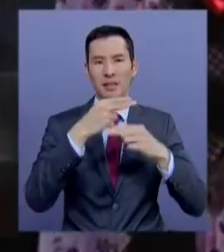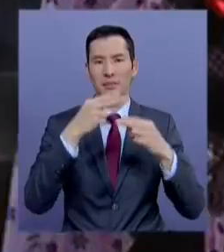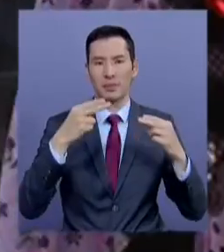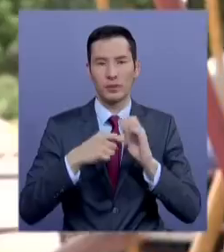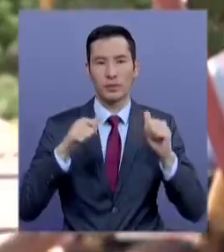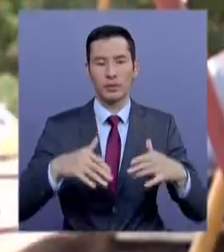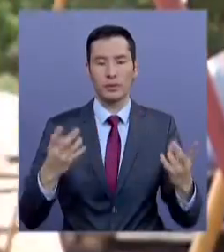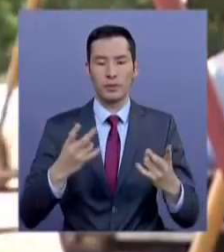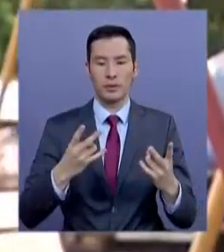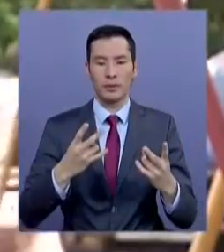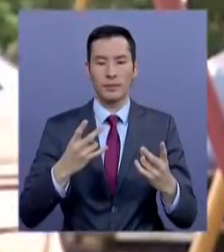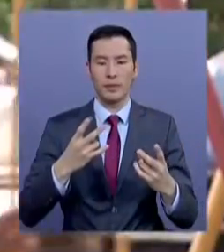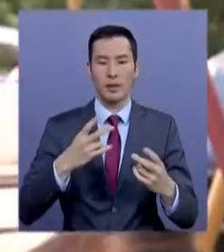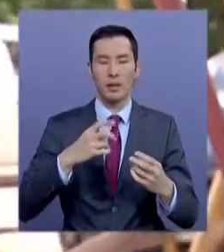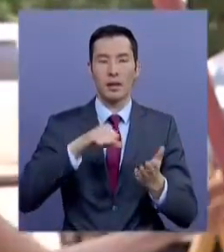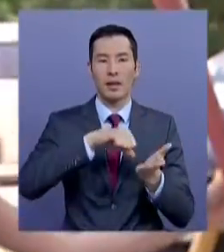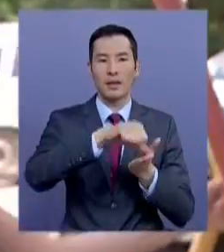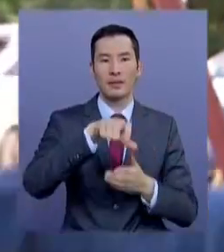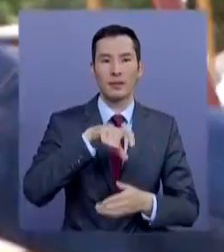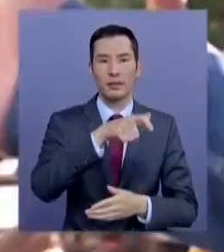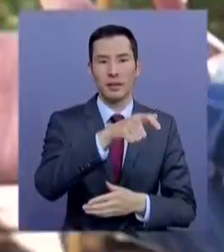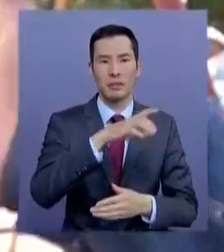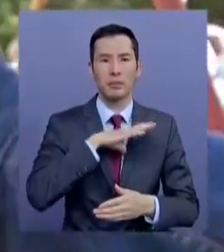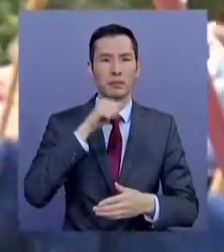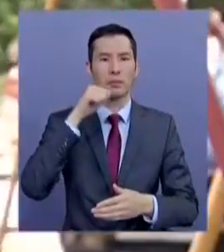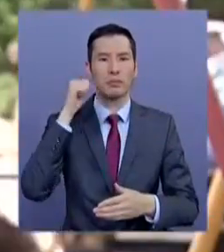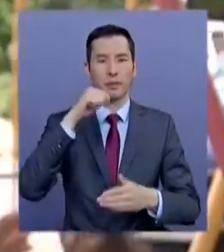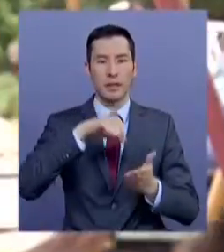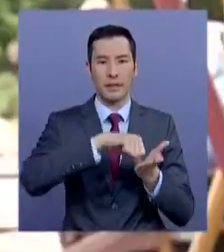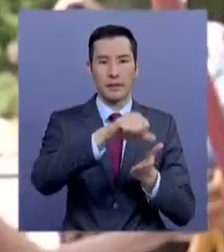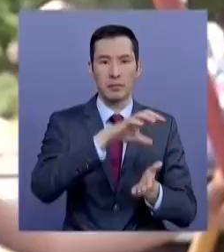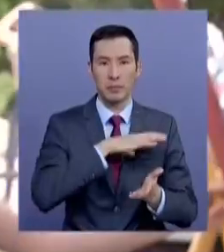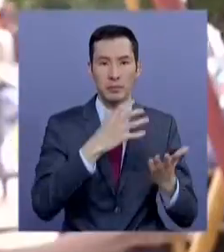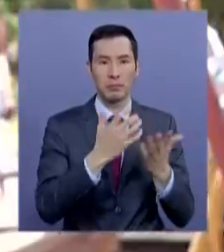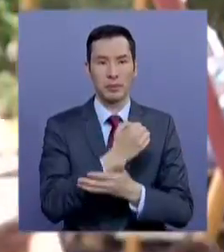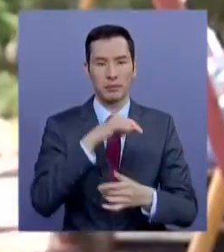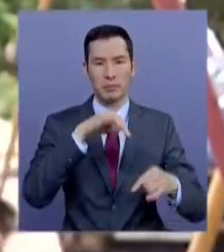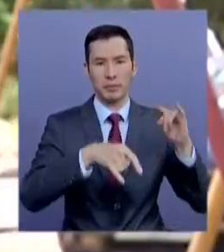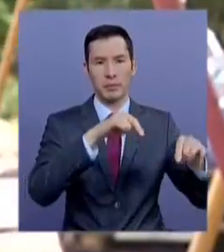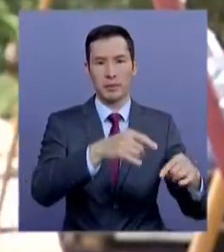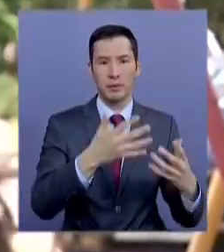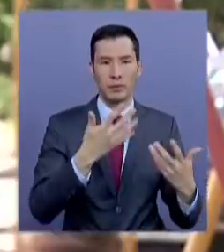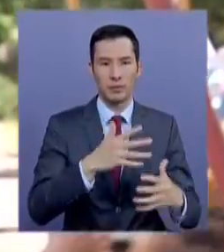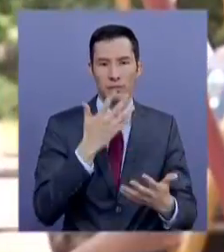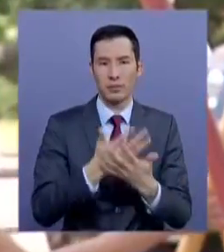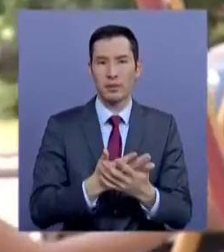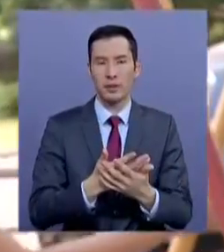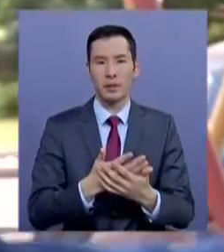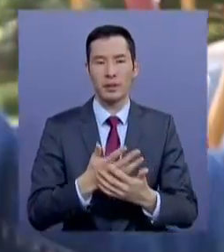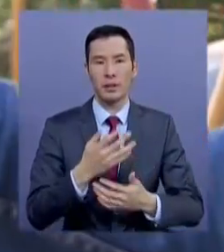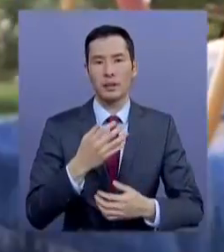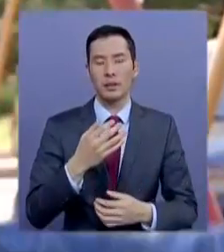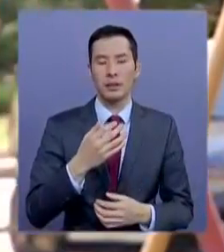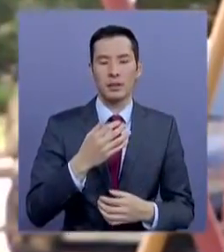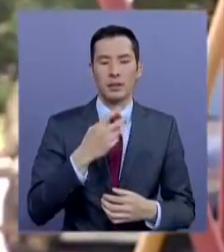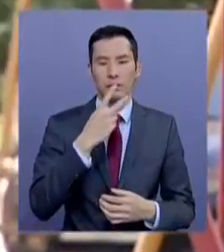сұрайды. Асфальт кішкене дұрысталса, былтыр төсеп өтті мына жерге. Оған қайтадан төселгені дұрыс болмады. Көріп